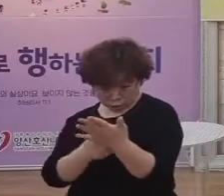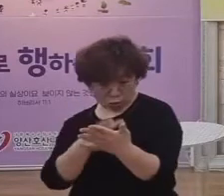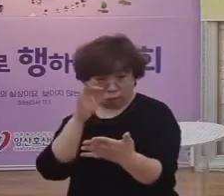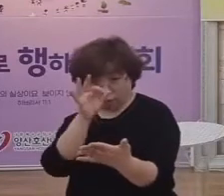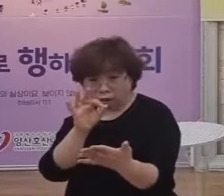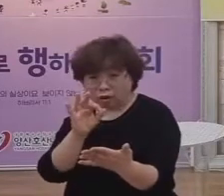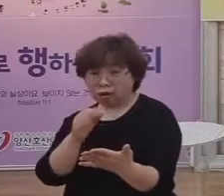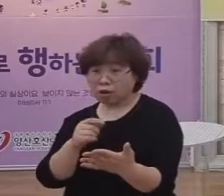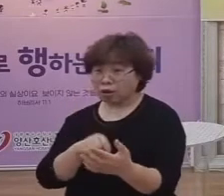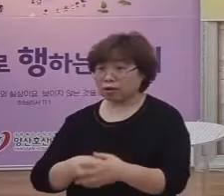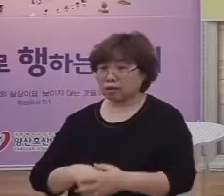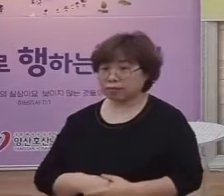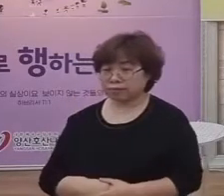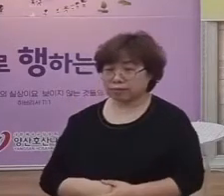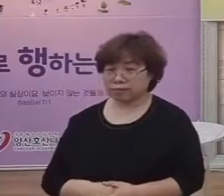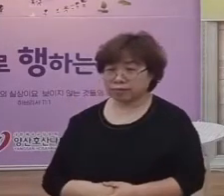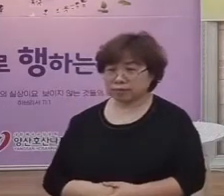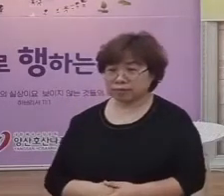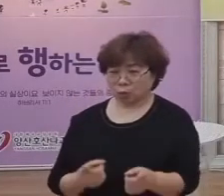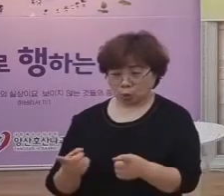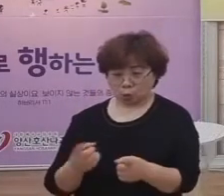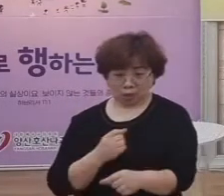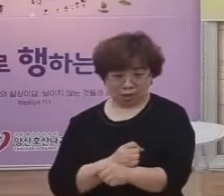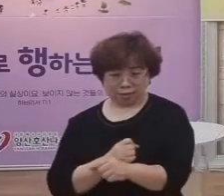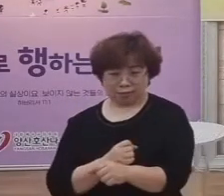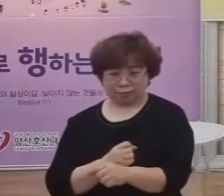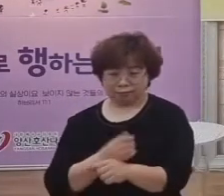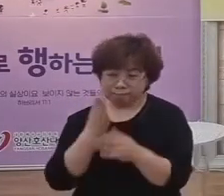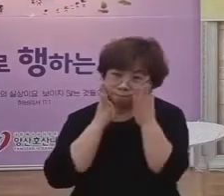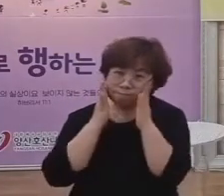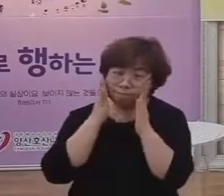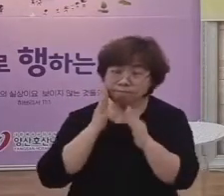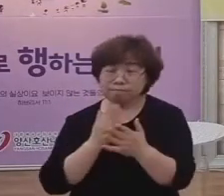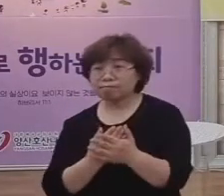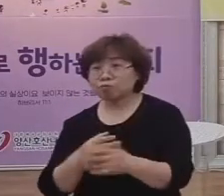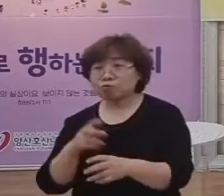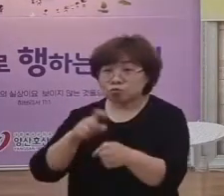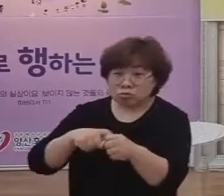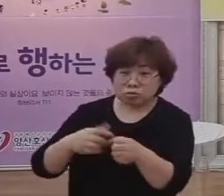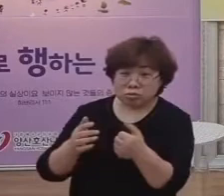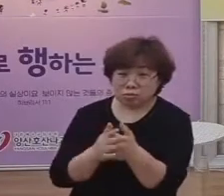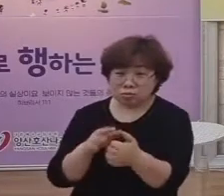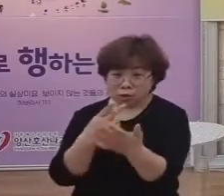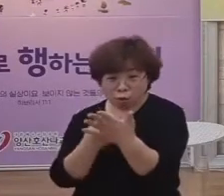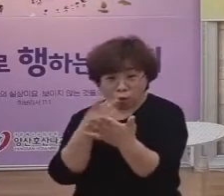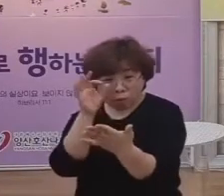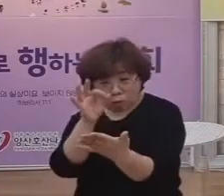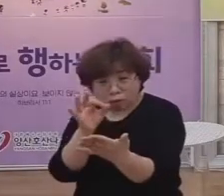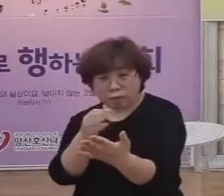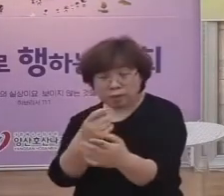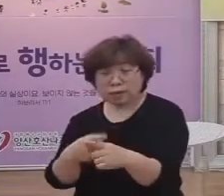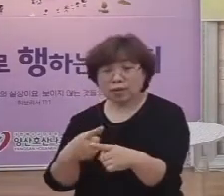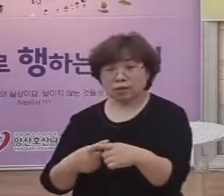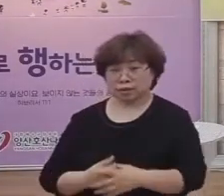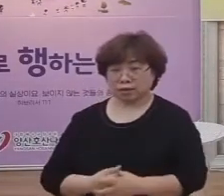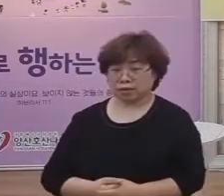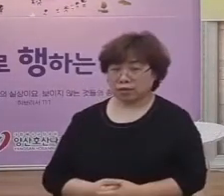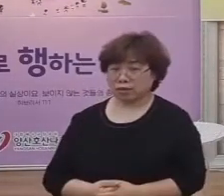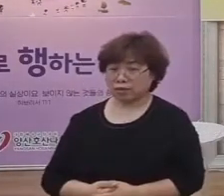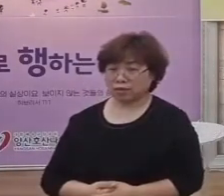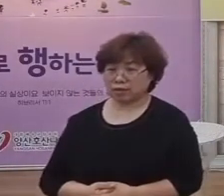문제가 있으면 그거 교정하고 닦아내고 바로 하려고 거울 본 거잖아요. 그 얘기를 지금 하고 있는 거예요.